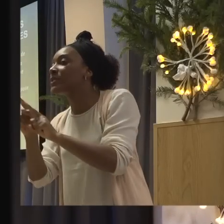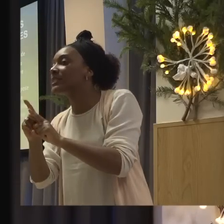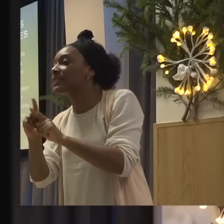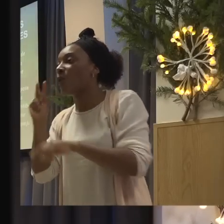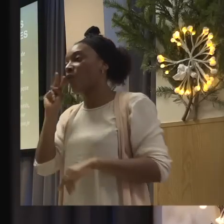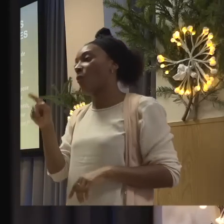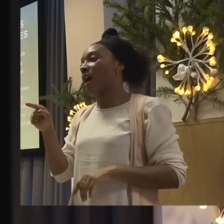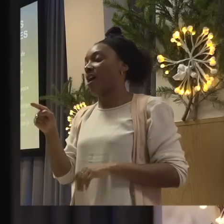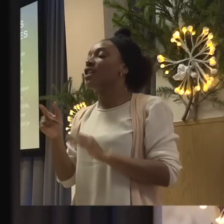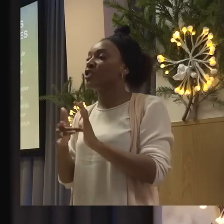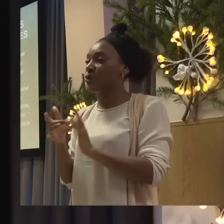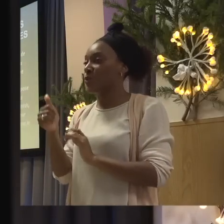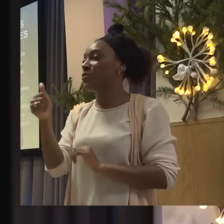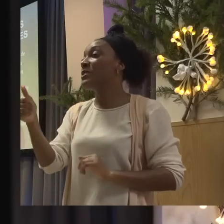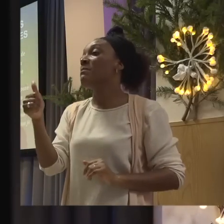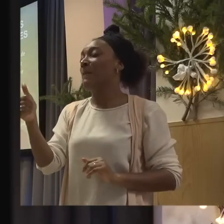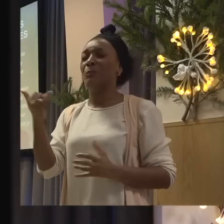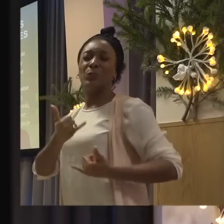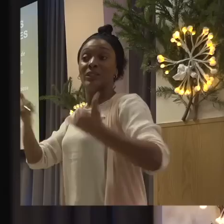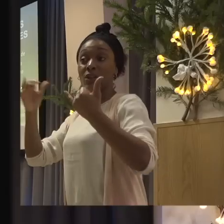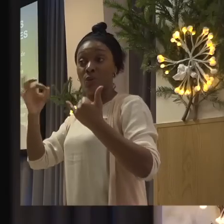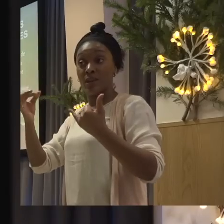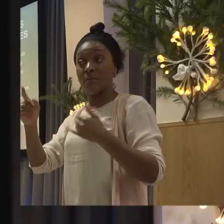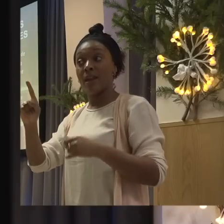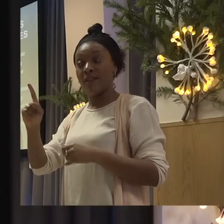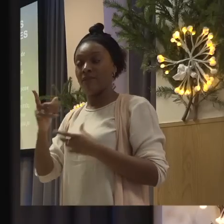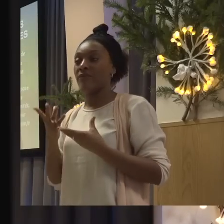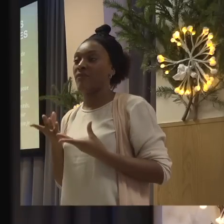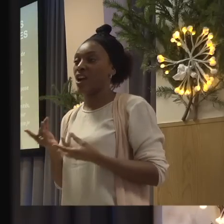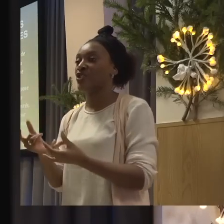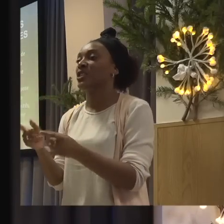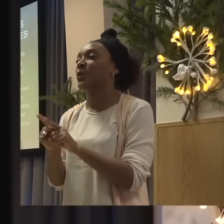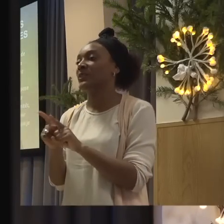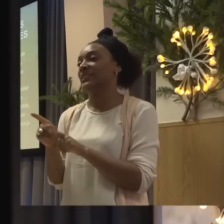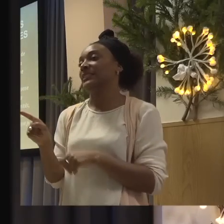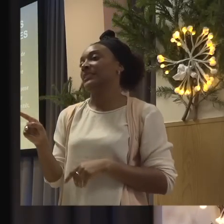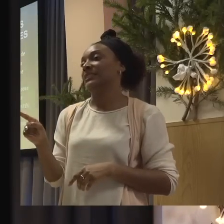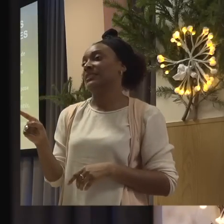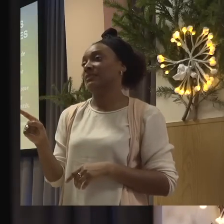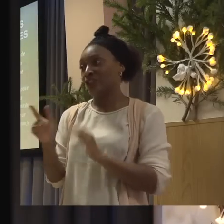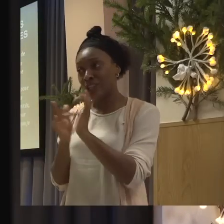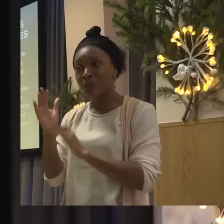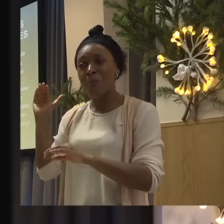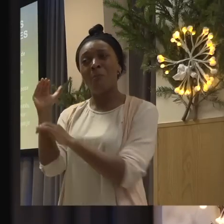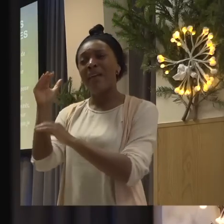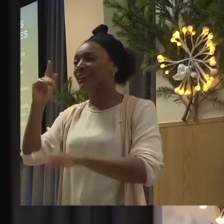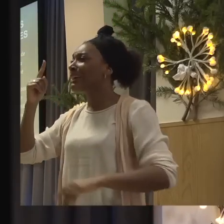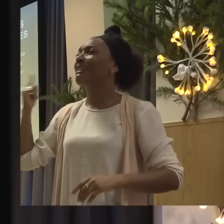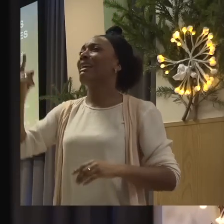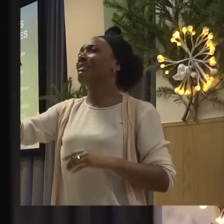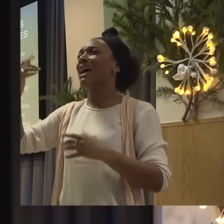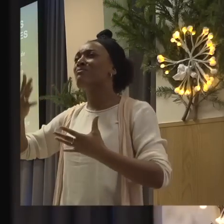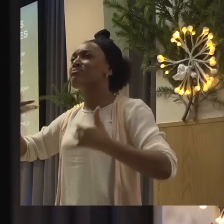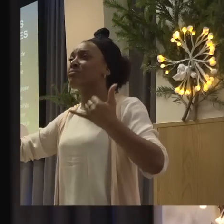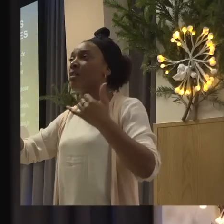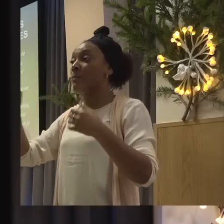y avait des moments où lui qui était tout puissant, maître éternel pouvait par moment